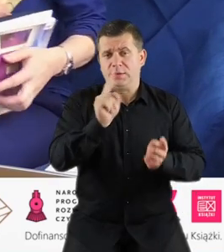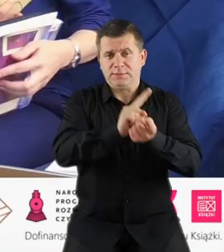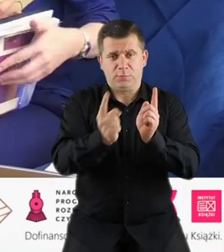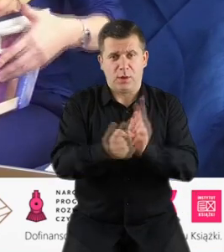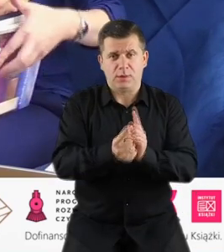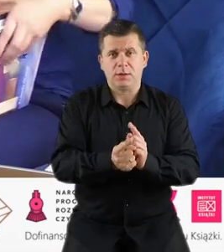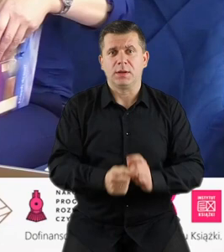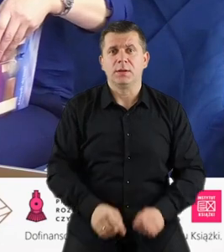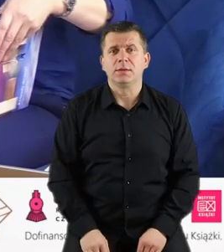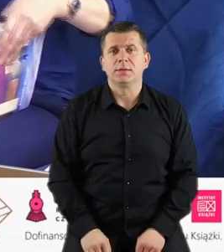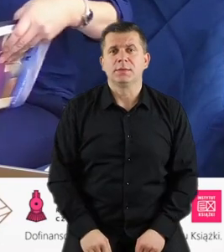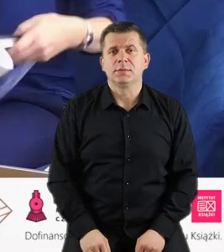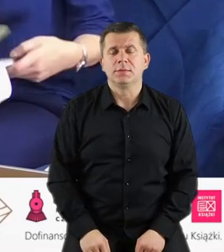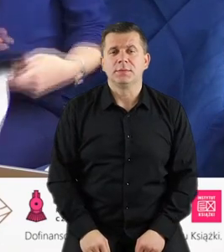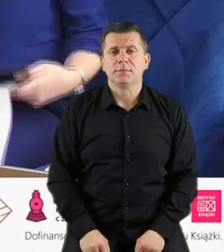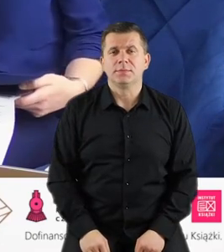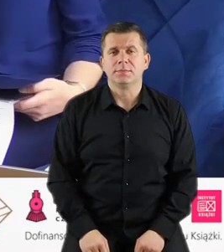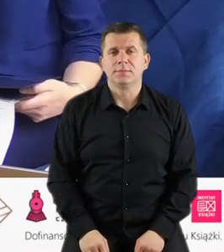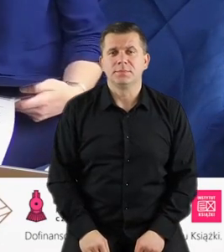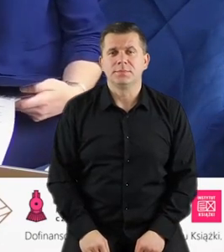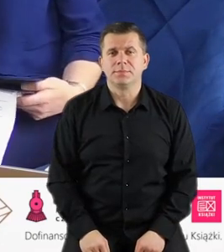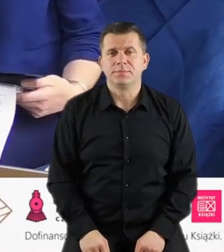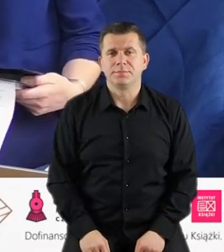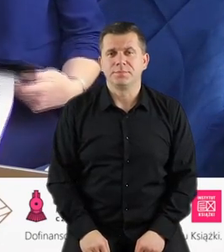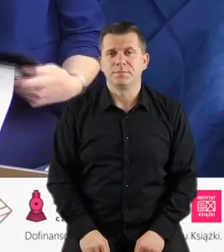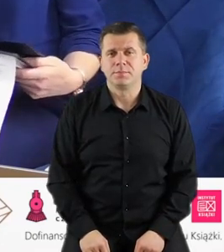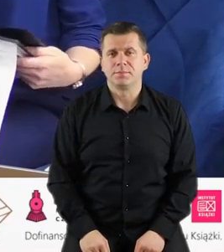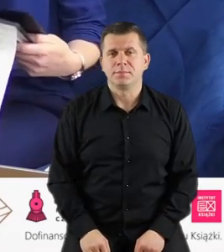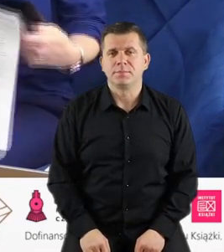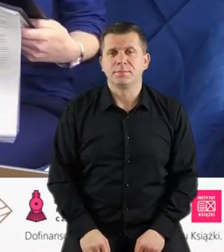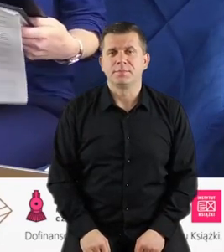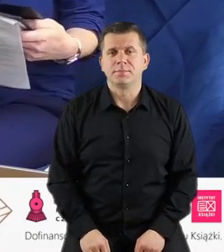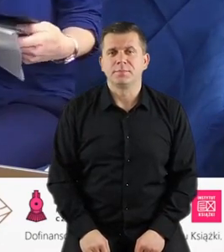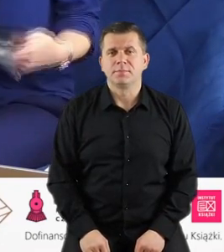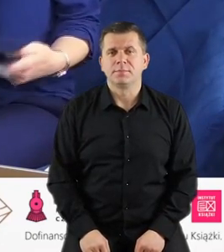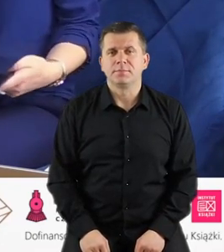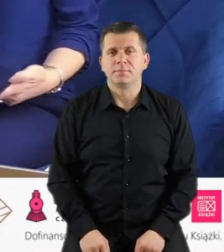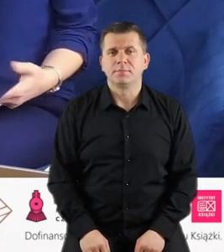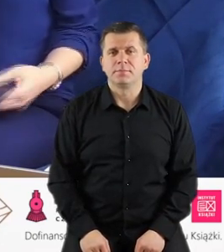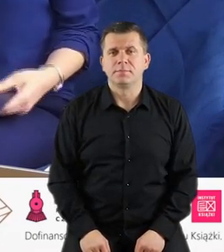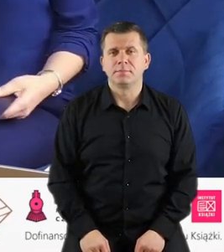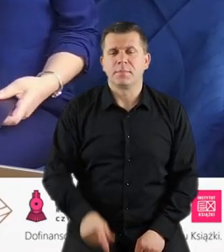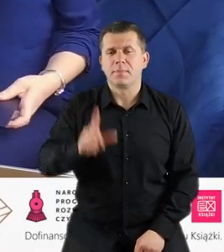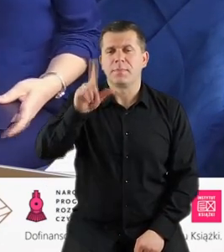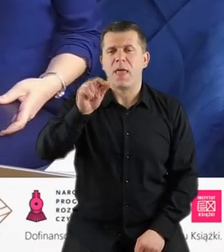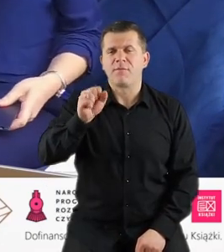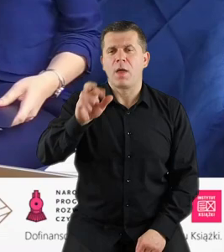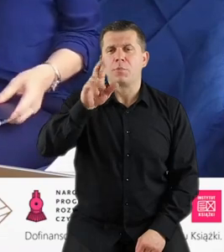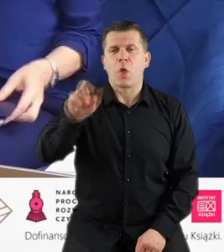spotkanie będzie, już tutaj sobie przypomnę, z Pawłem Piotrem